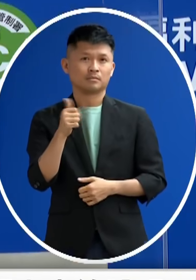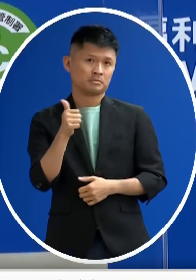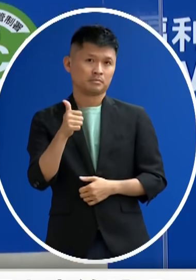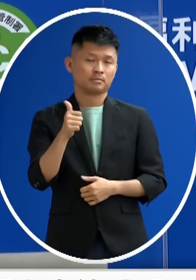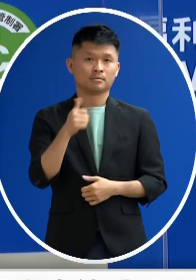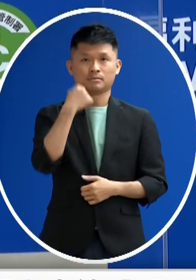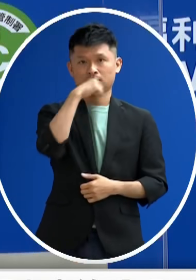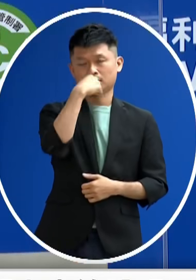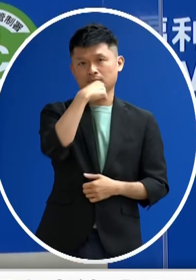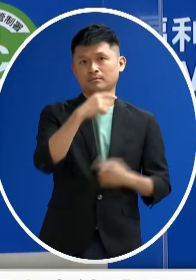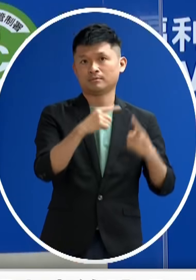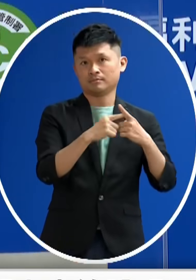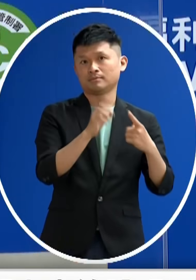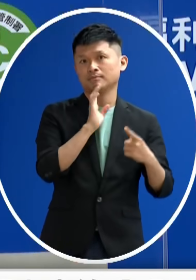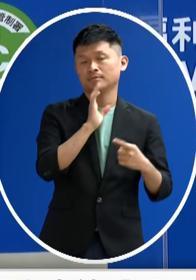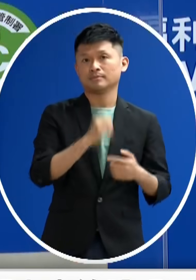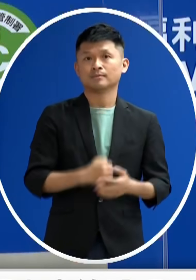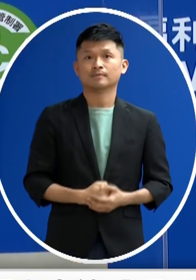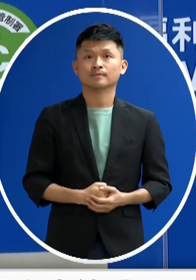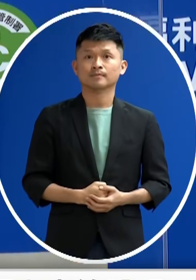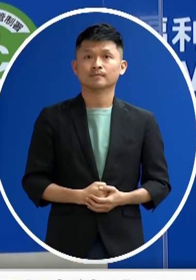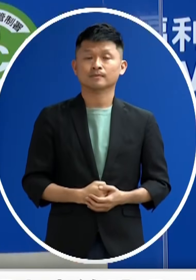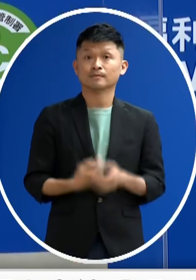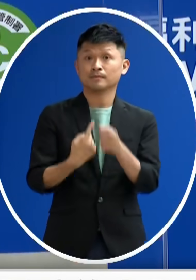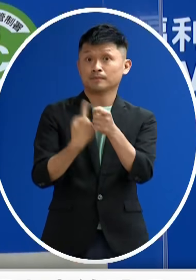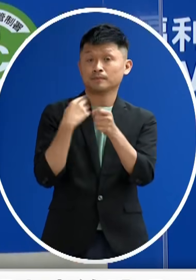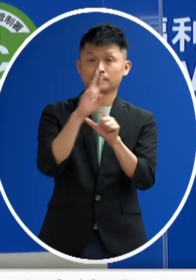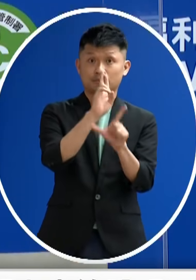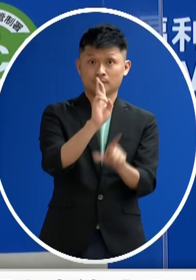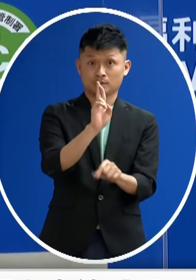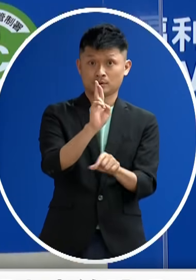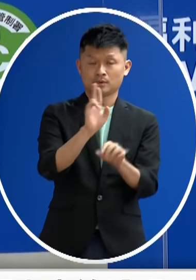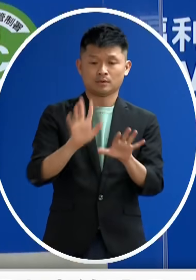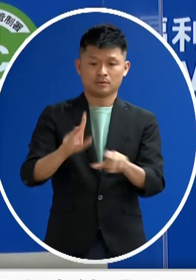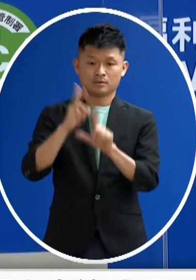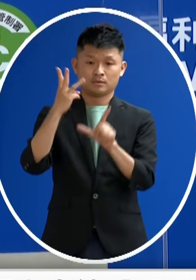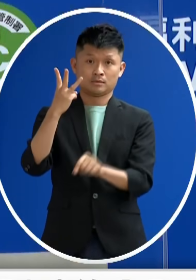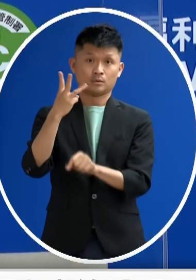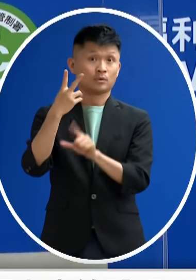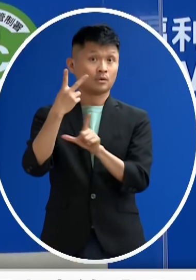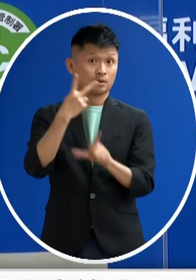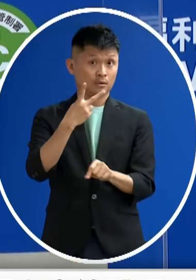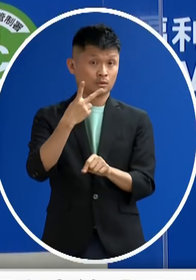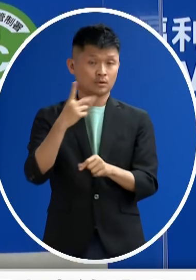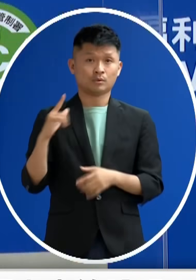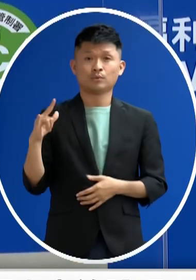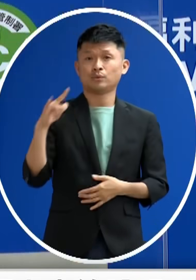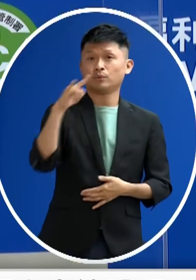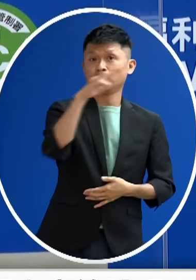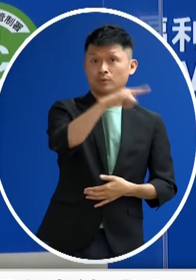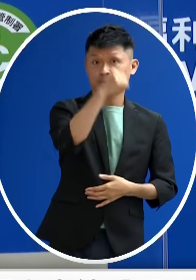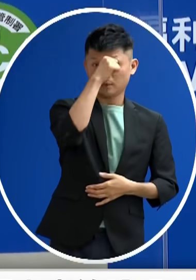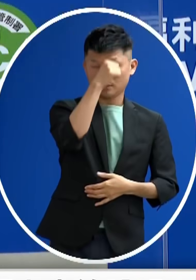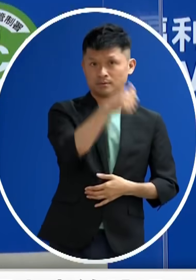是本国籍，那在去年12月和今年3月、2月到印度工作。